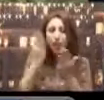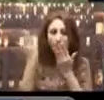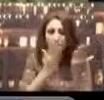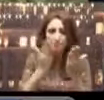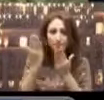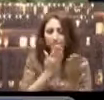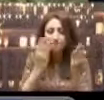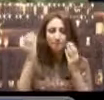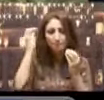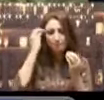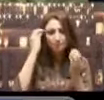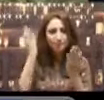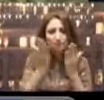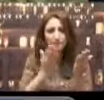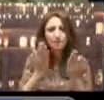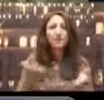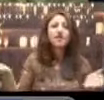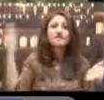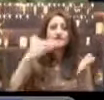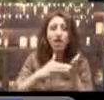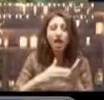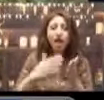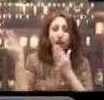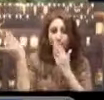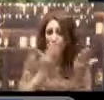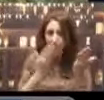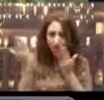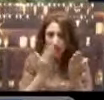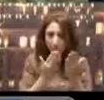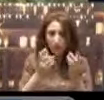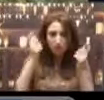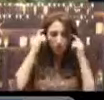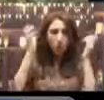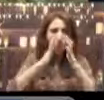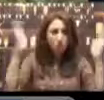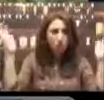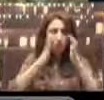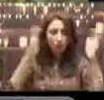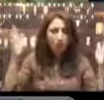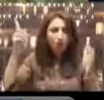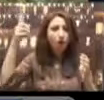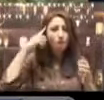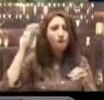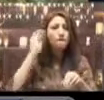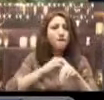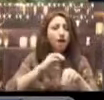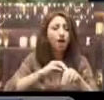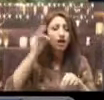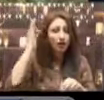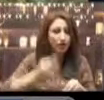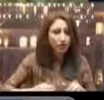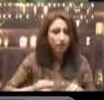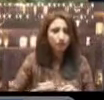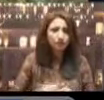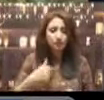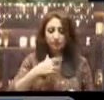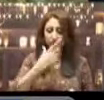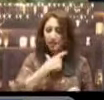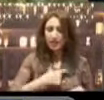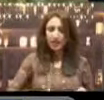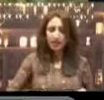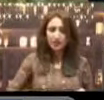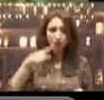يعني، مش عايز بقى الكلام بس عايز اوصلك في الاخر، ان بالعلم ومن خلال العلماء هم اللي بيؤكدوا ان ان ان ان الجسم ده مش